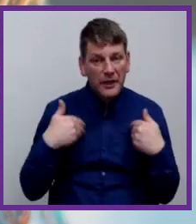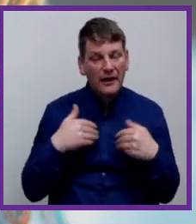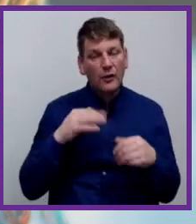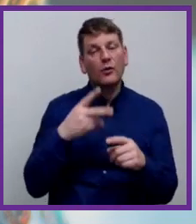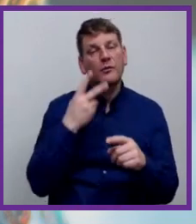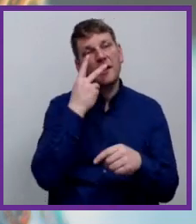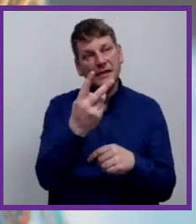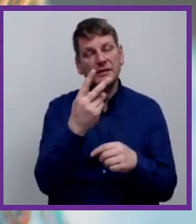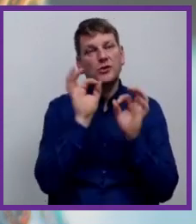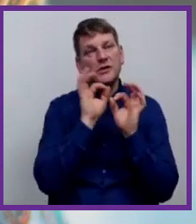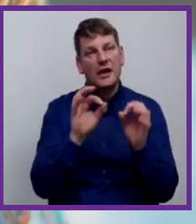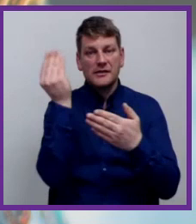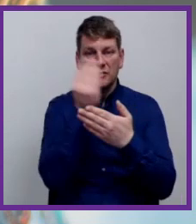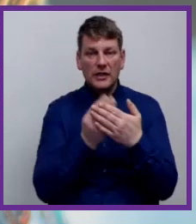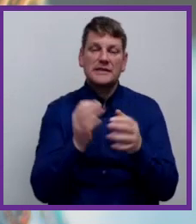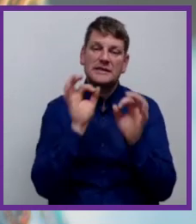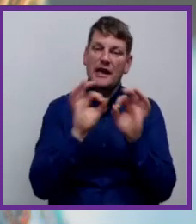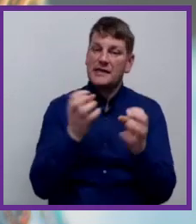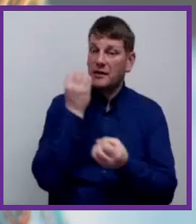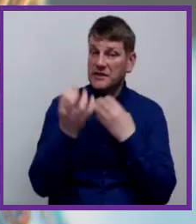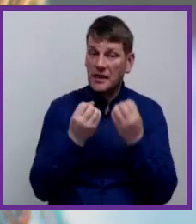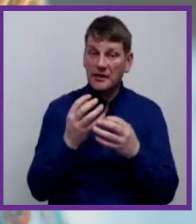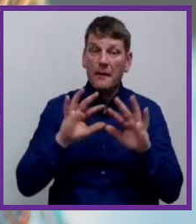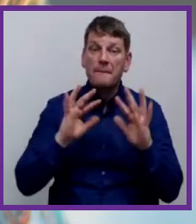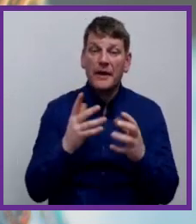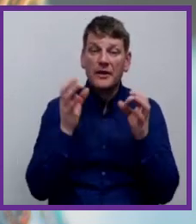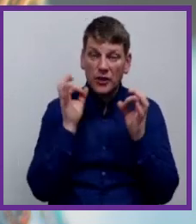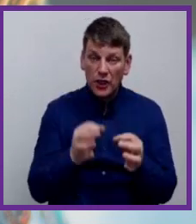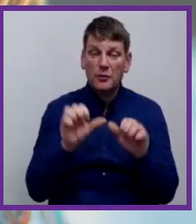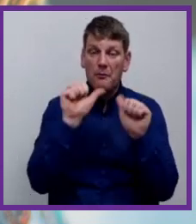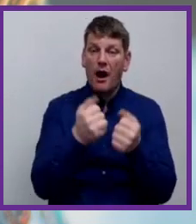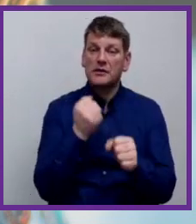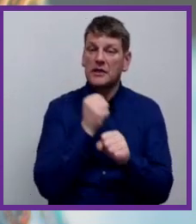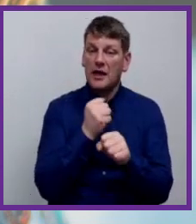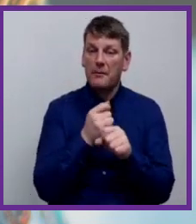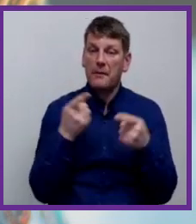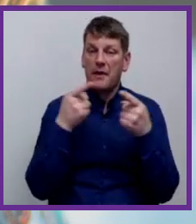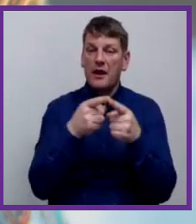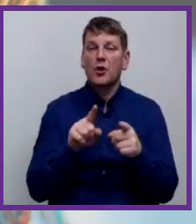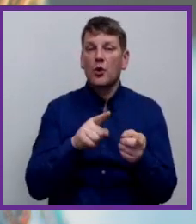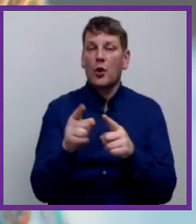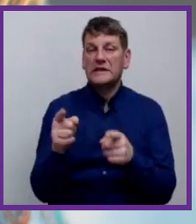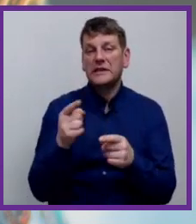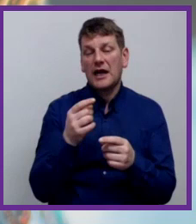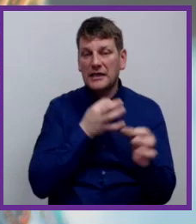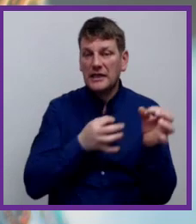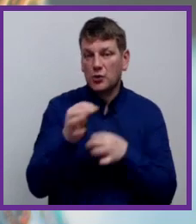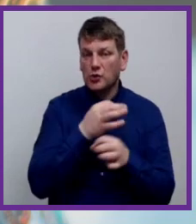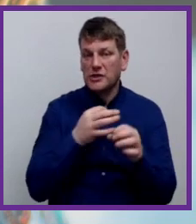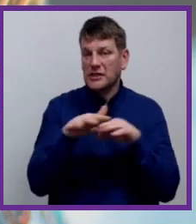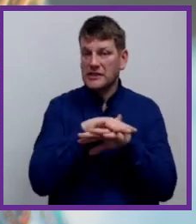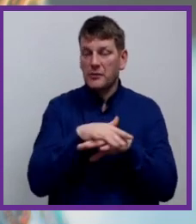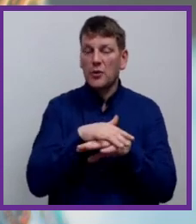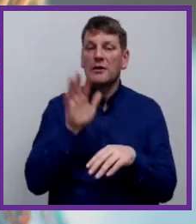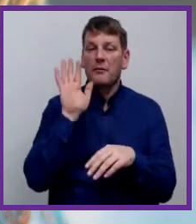uz skaistu glāzi, uz skaistiem ziediem, bet tiešām mākslas darba mērķis varbūt rosināt diskusiju sabiedrībā par